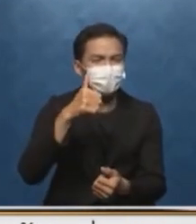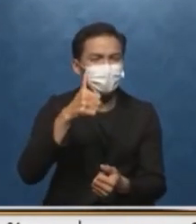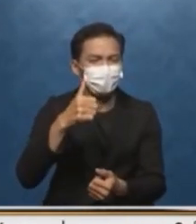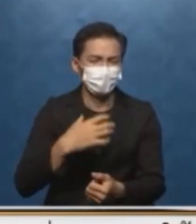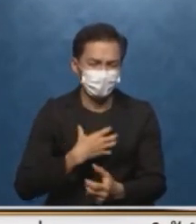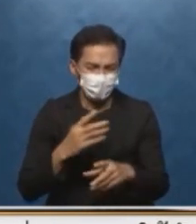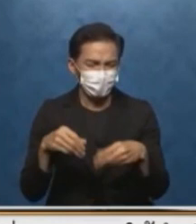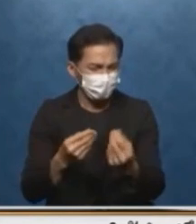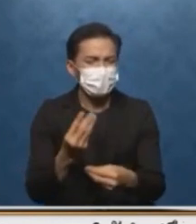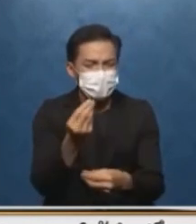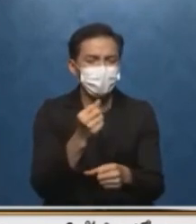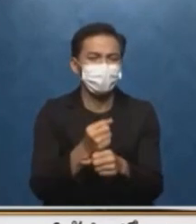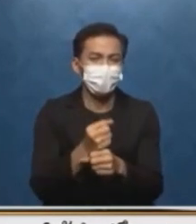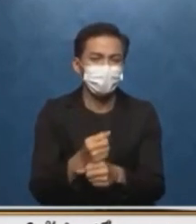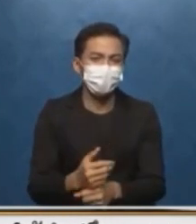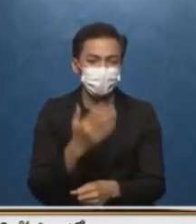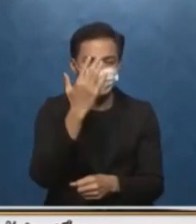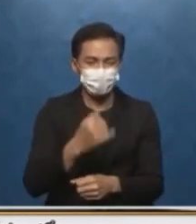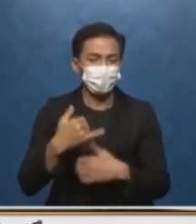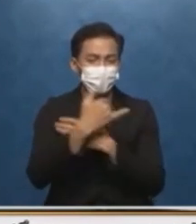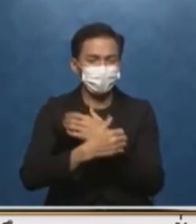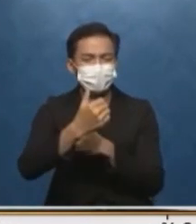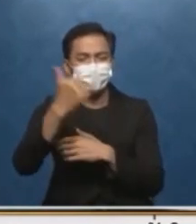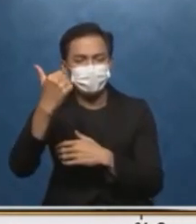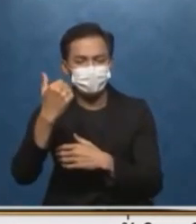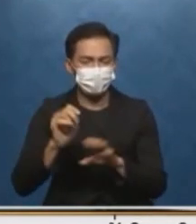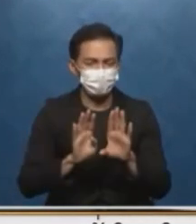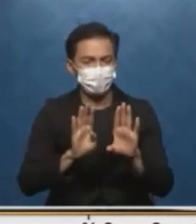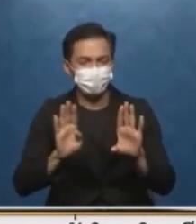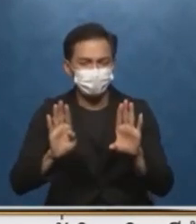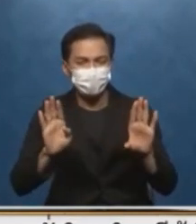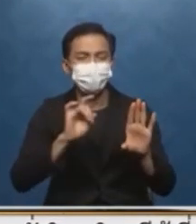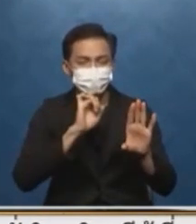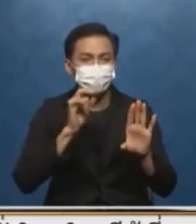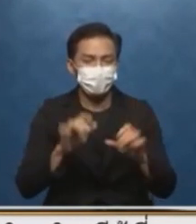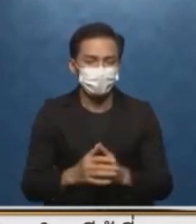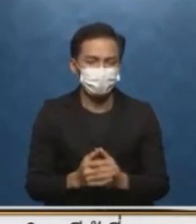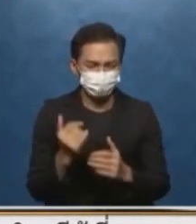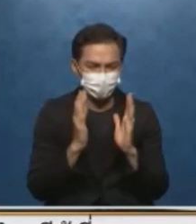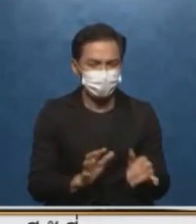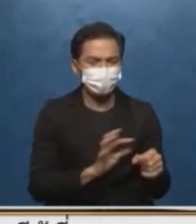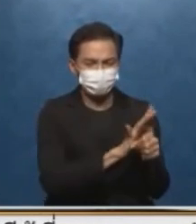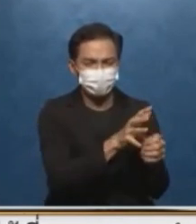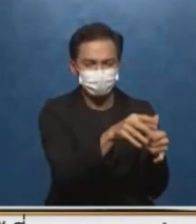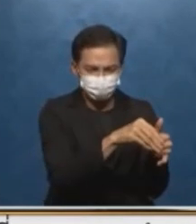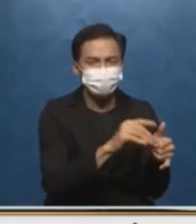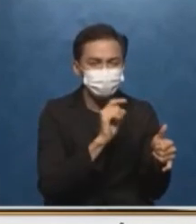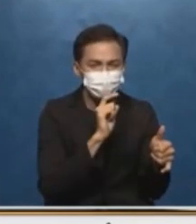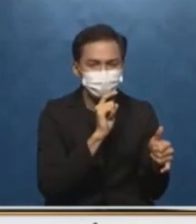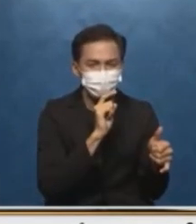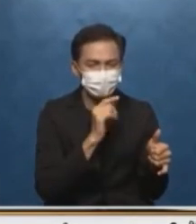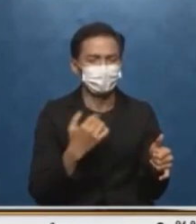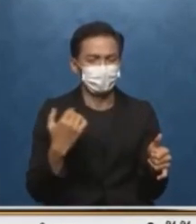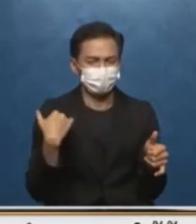วันนี้ประเทศอื่นเขาเริ่มทยอยเปิดกันแล้วค่ะถึงแม้ว่าจะมีการติดมีผู้ติดเชื้อในประเทศเขาก็เ